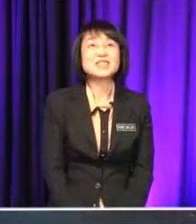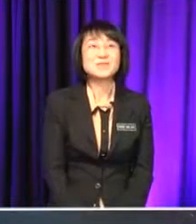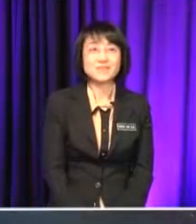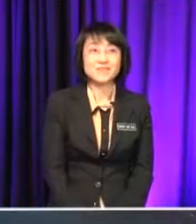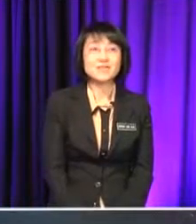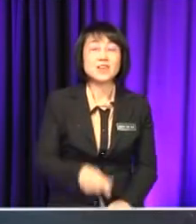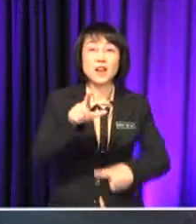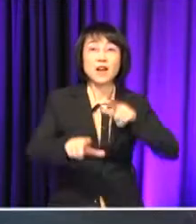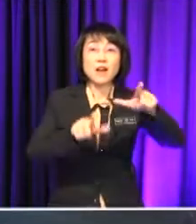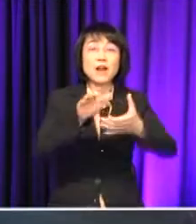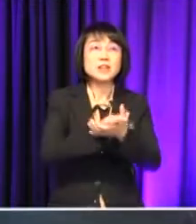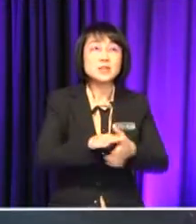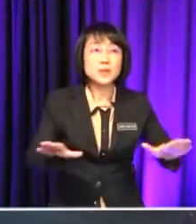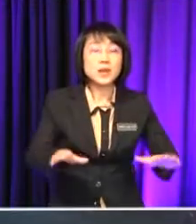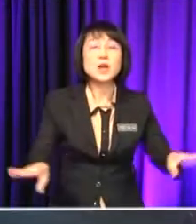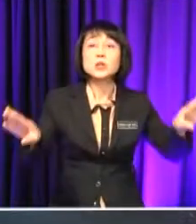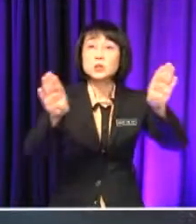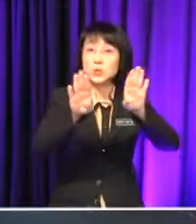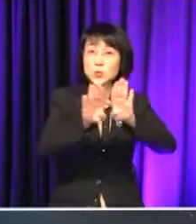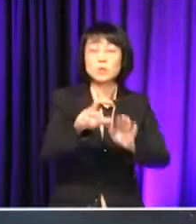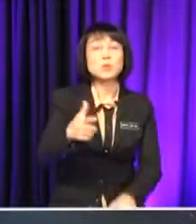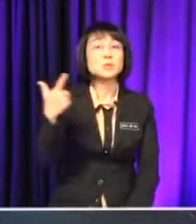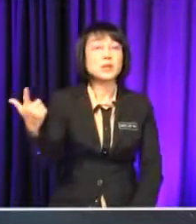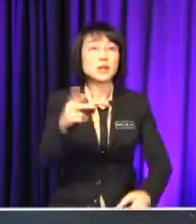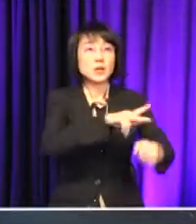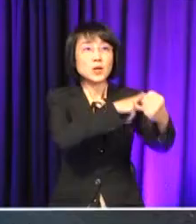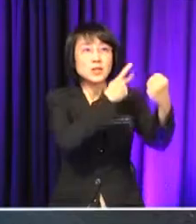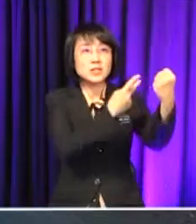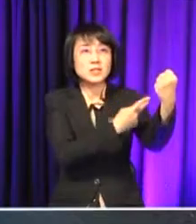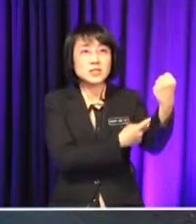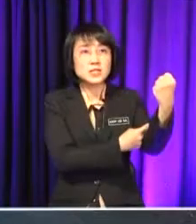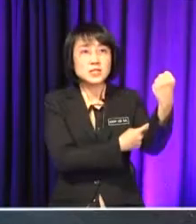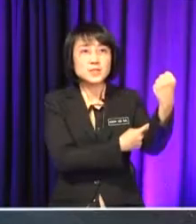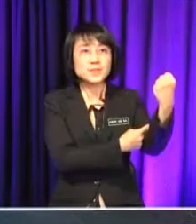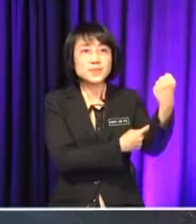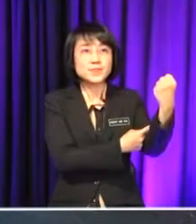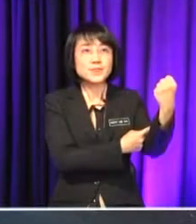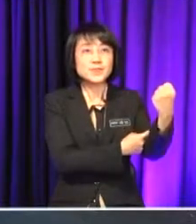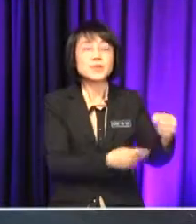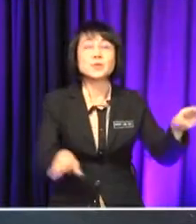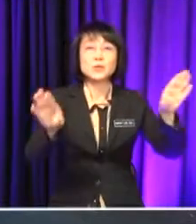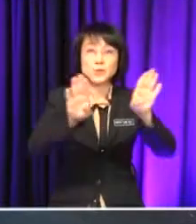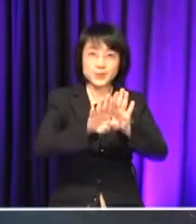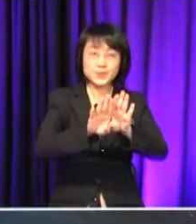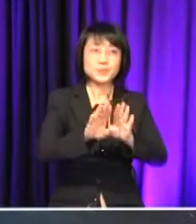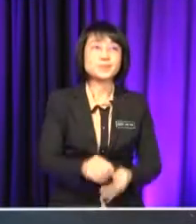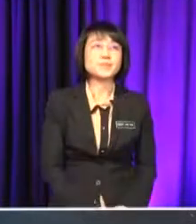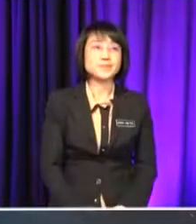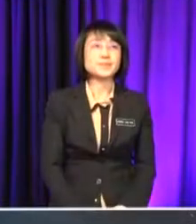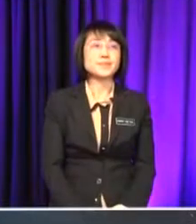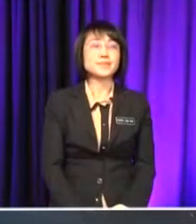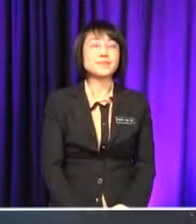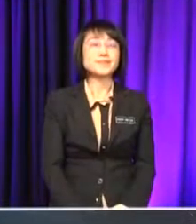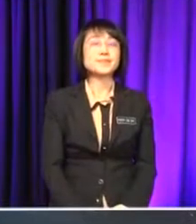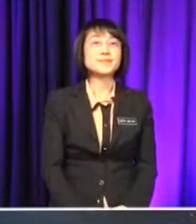Betul. Apa dia? Kita kena tutup dulu bekalan kuasa, cikgu. Okey, silakan. Izinkan saya tutup, cikgu ya? Boleh. Okey, senang je. Tutup. Okey, betul. Okey. Dah